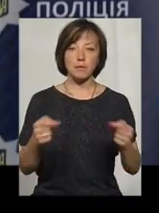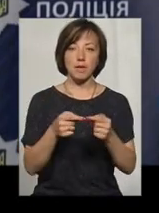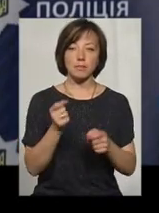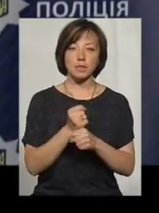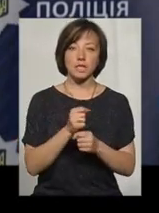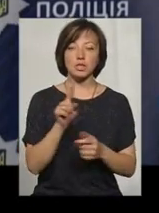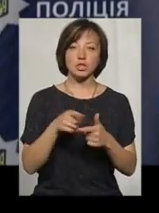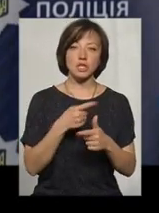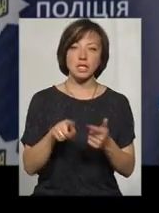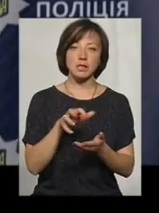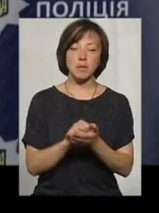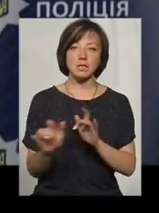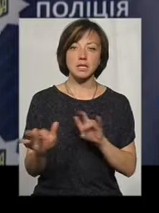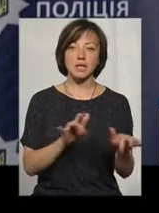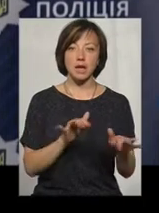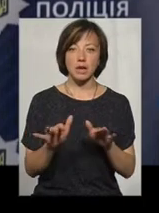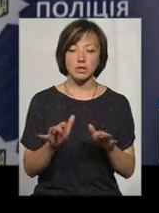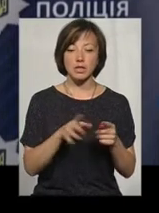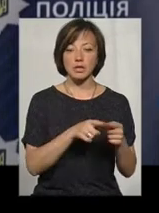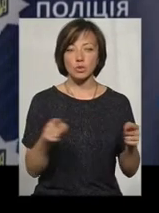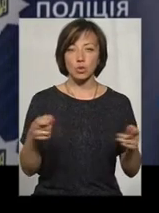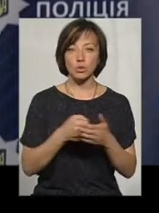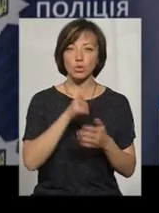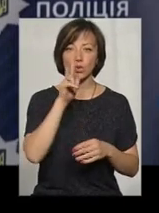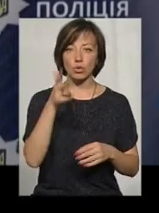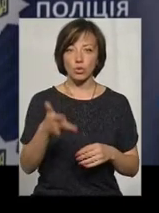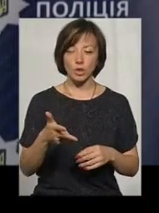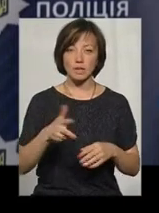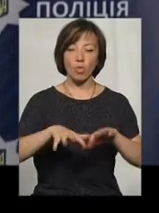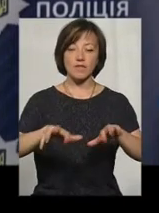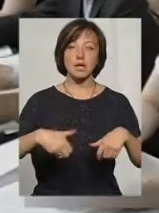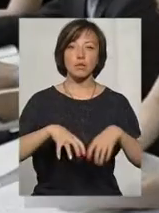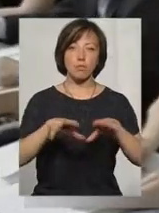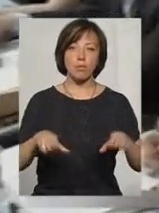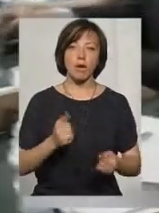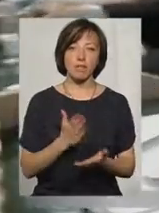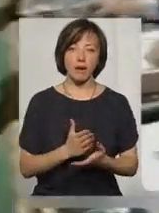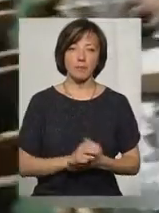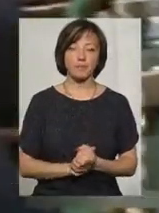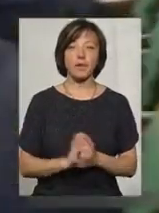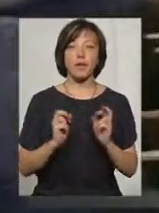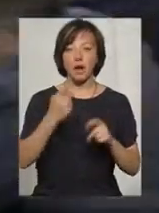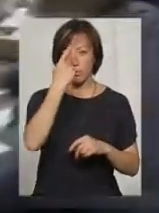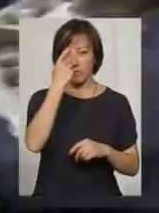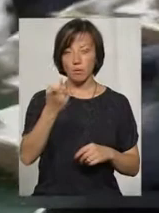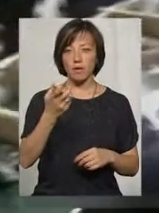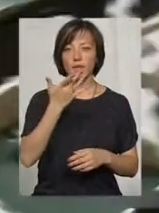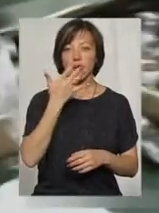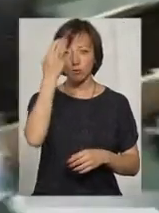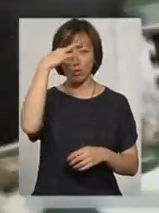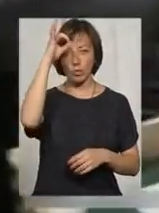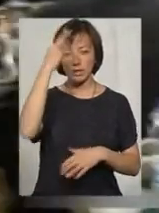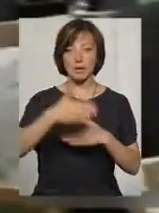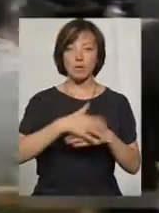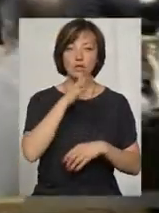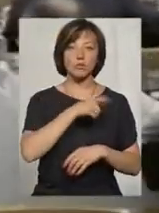чи займатися певною діяльністю на строк до 3 років з конфіскацією майна. Як повідомляють у Нацполіції,